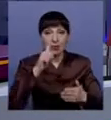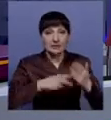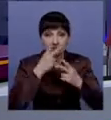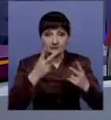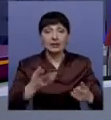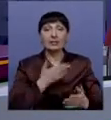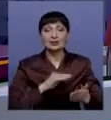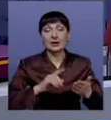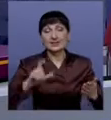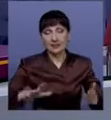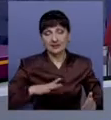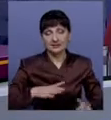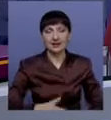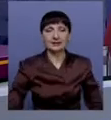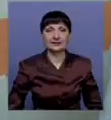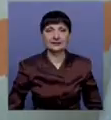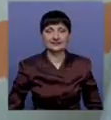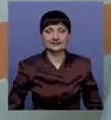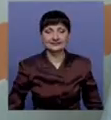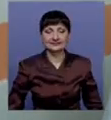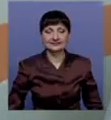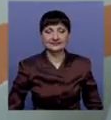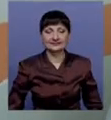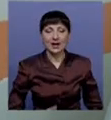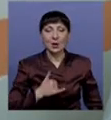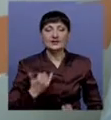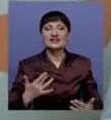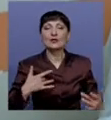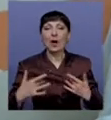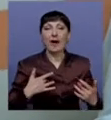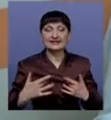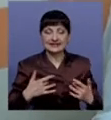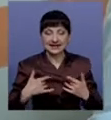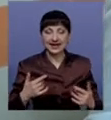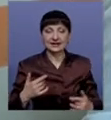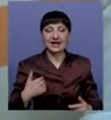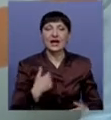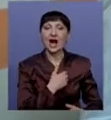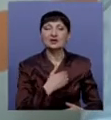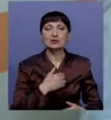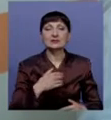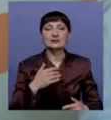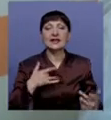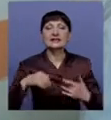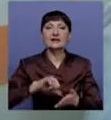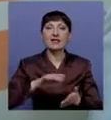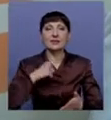моя коллега Жанат Айтенова. У меня сегодня концерт, Айтенова, поэтому хочу блистать на сцене.